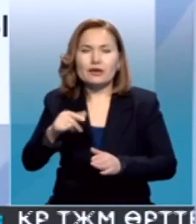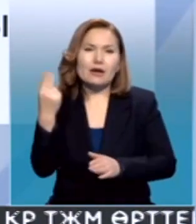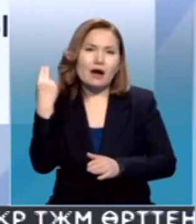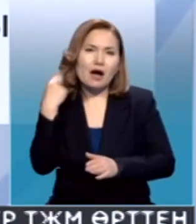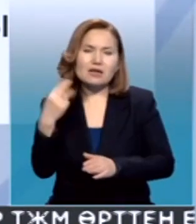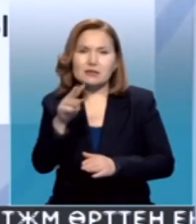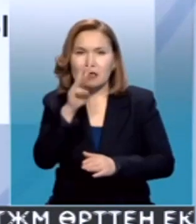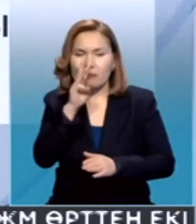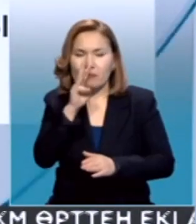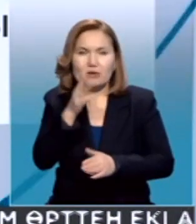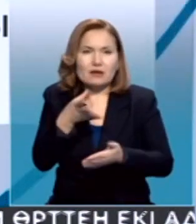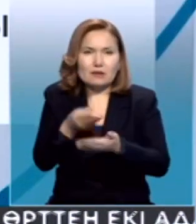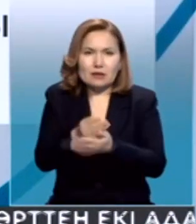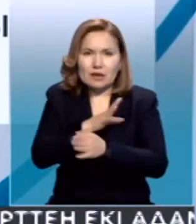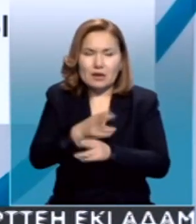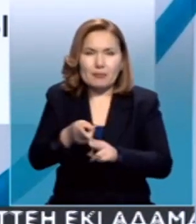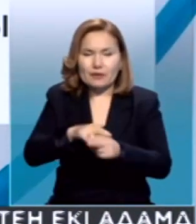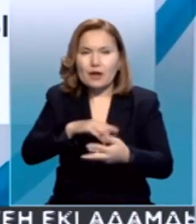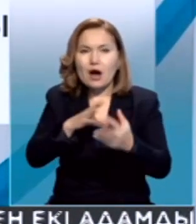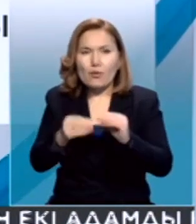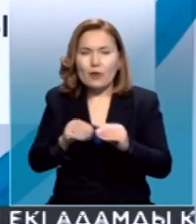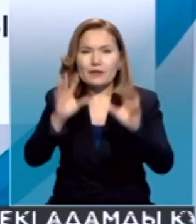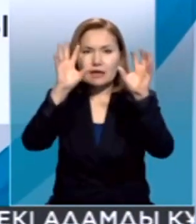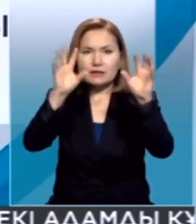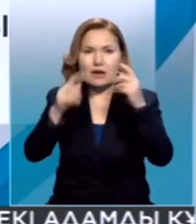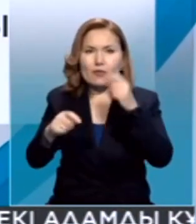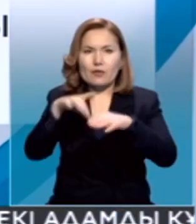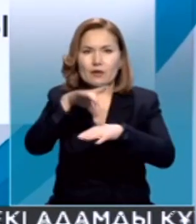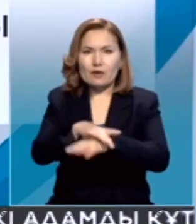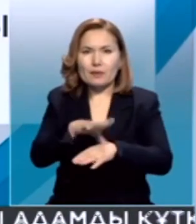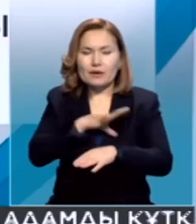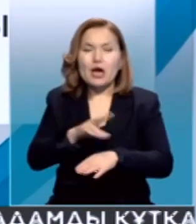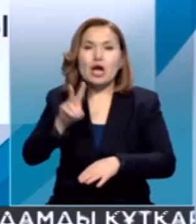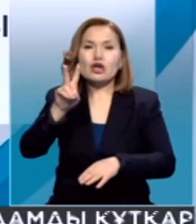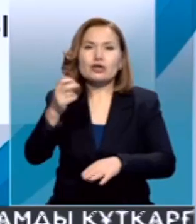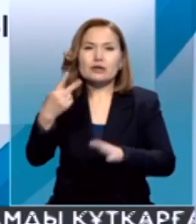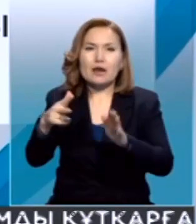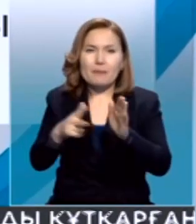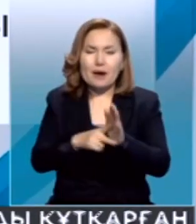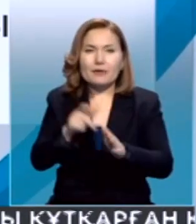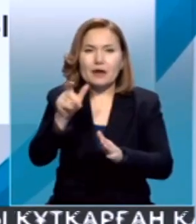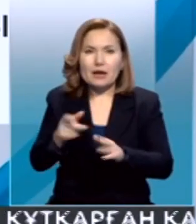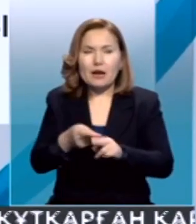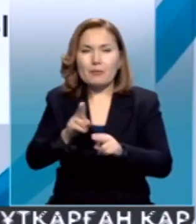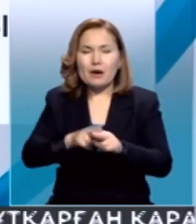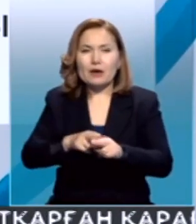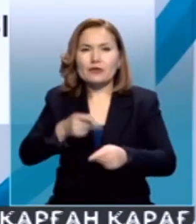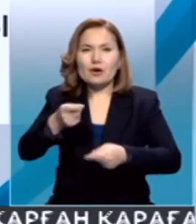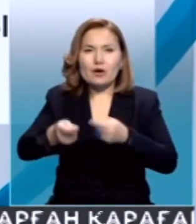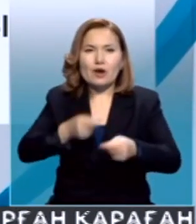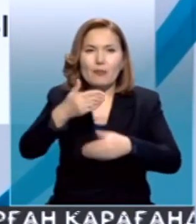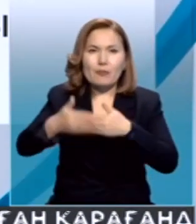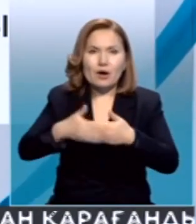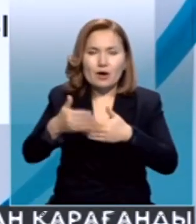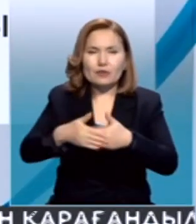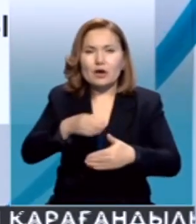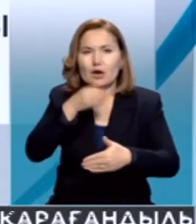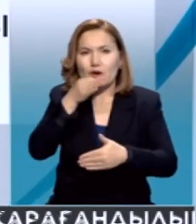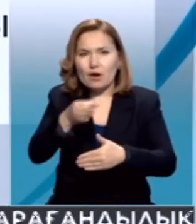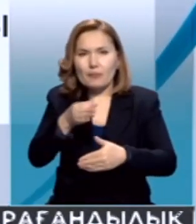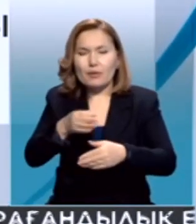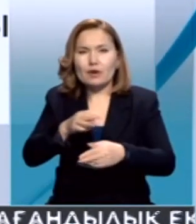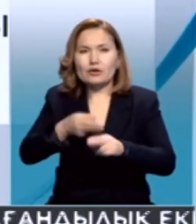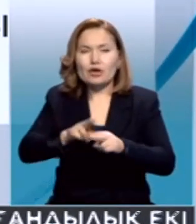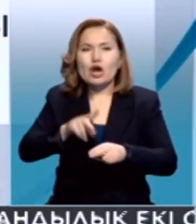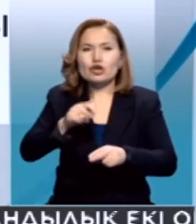және шетелдік жұмысшылардың еңбекақысы бойынша да бірқатар заң бұзушылықтар анықталды. 228 адам әкімшілік жауапкершілікке тартылып, 150 шетел